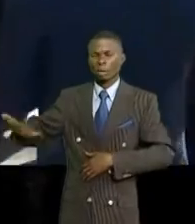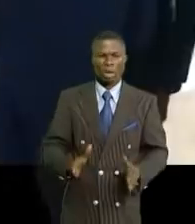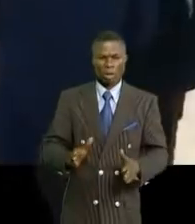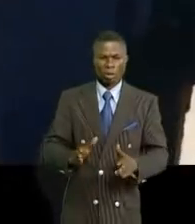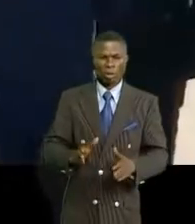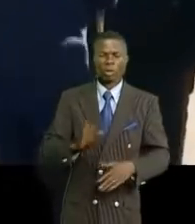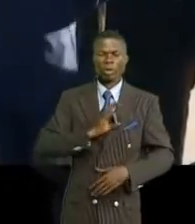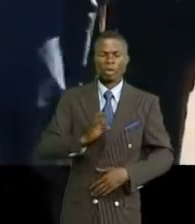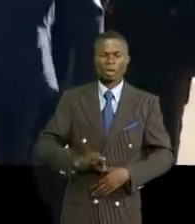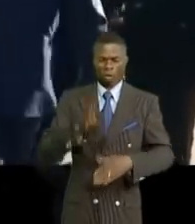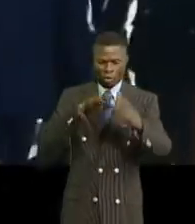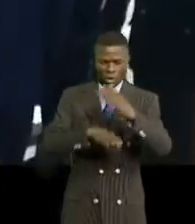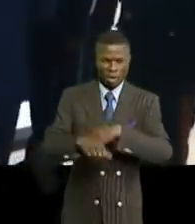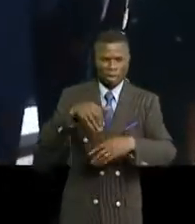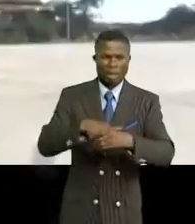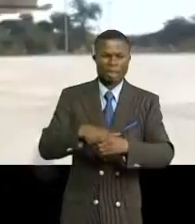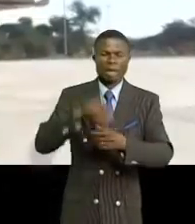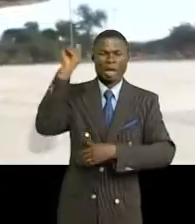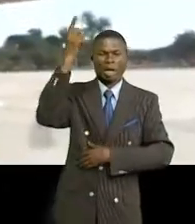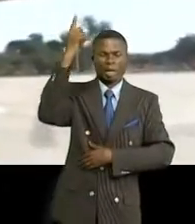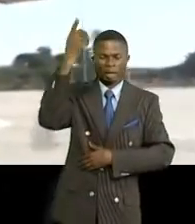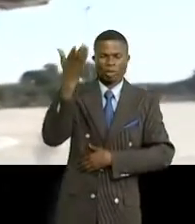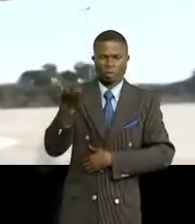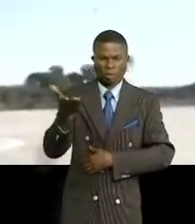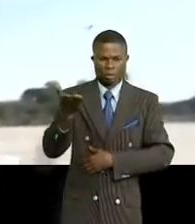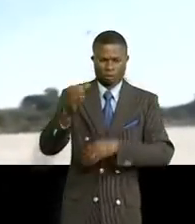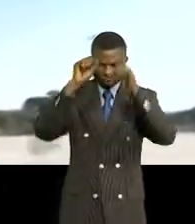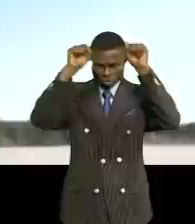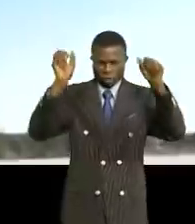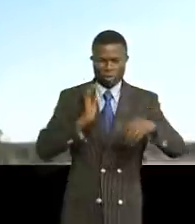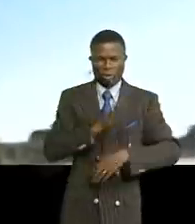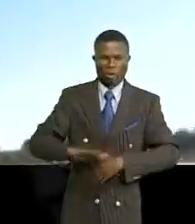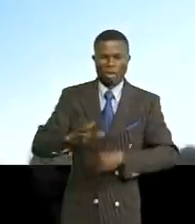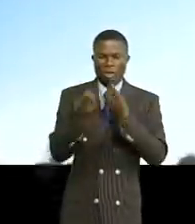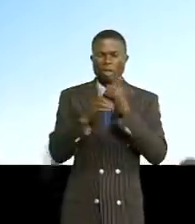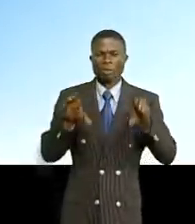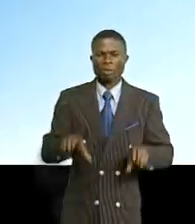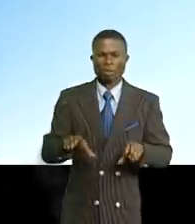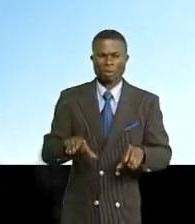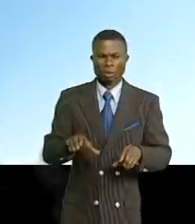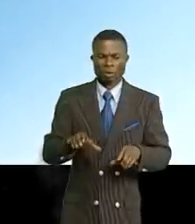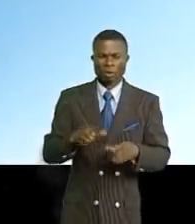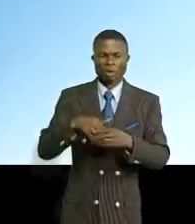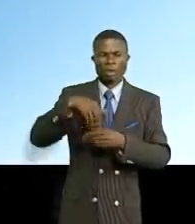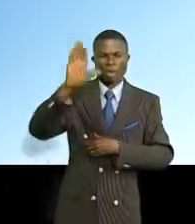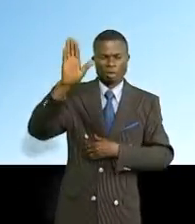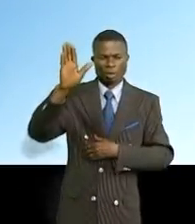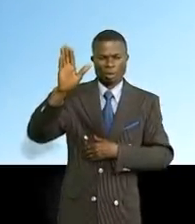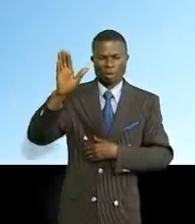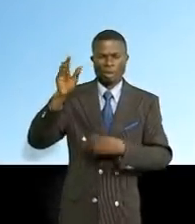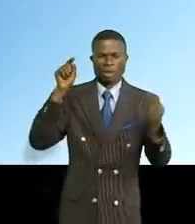guillon pris place dans le même hélicoptère les prisonnières république démocratique du congo a quitté les villes stone pour